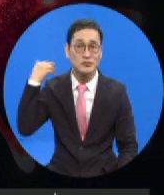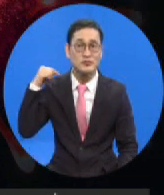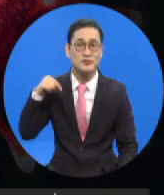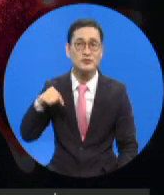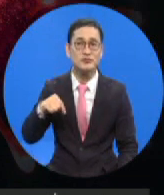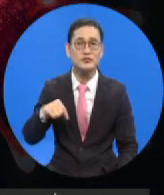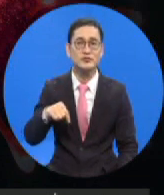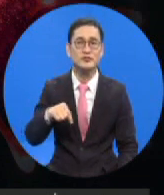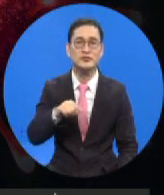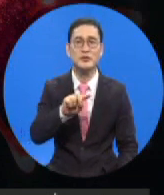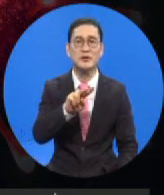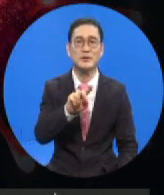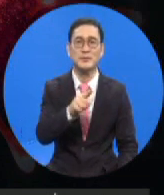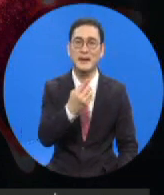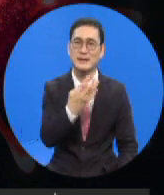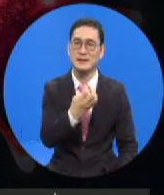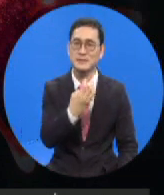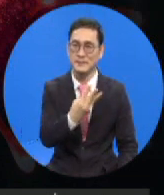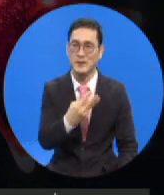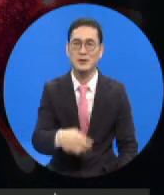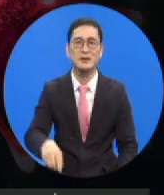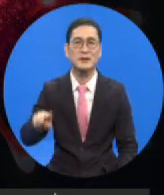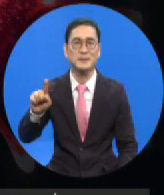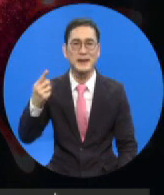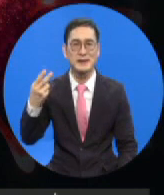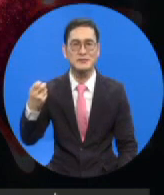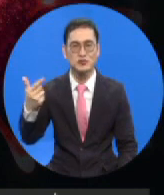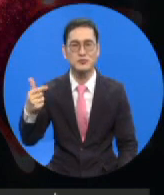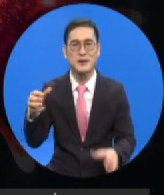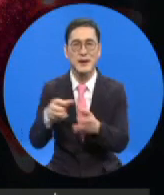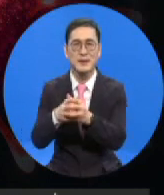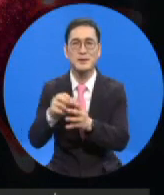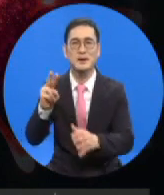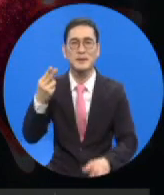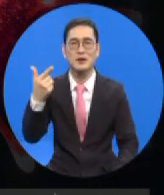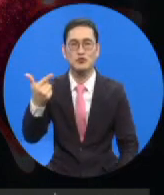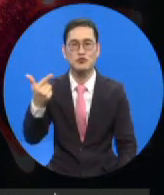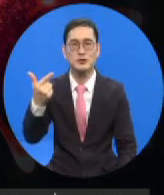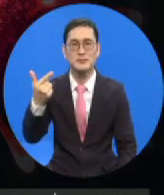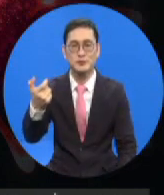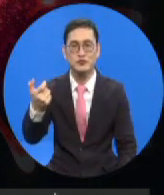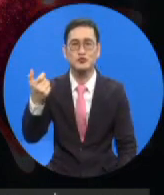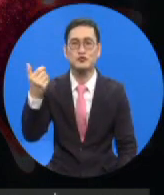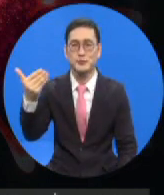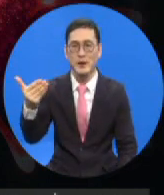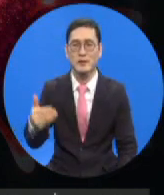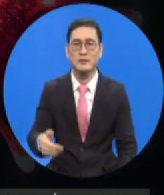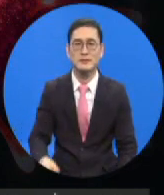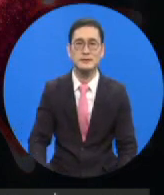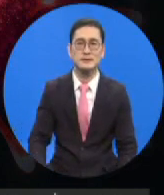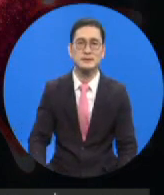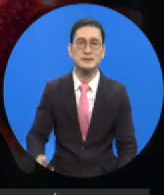해서 도합 269명. 일주일 하루 평균 국내 발생 확진자 수가 지난달 첫째 주에는